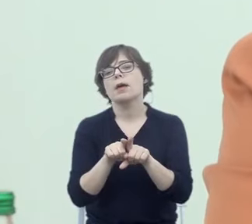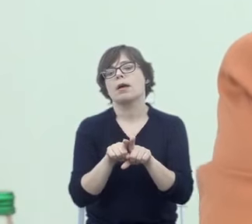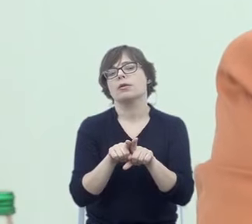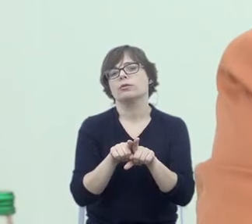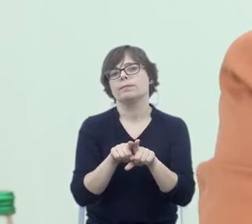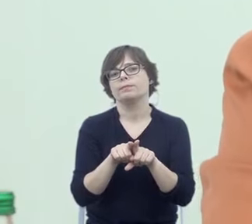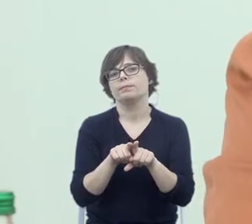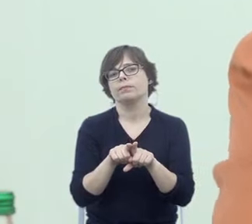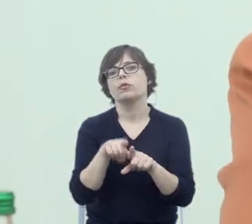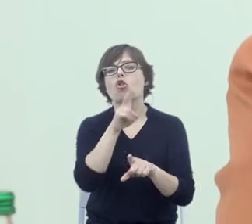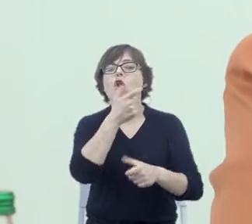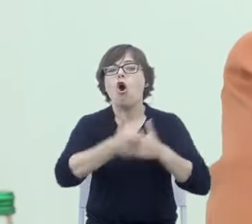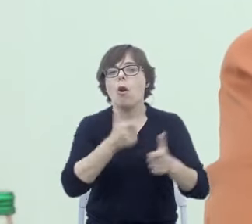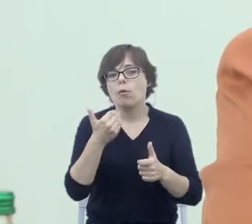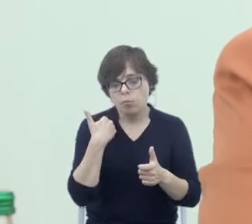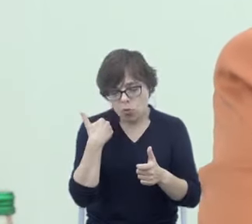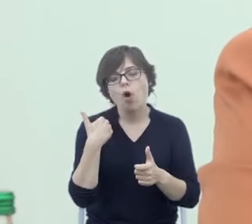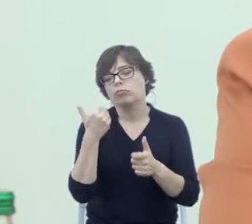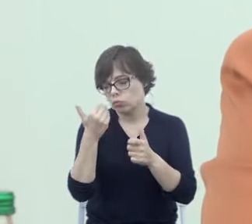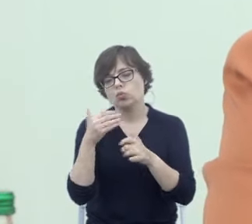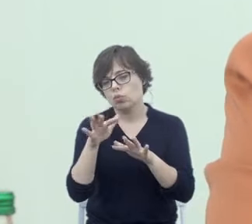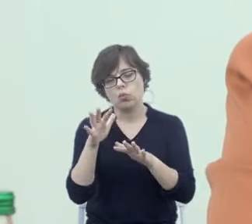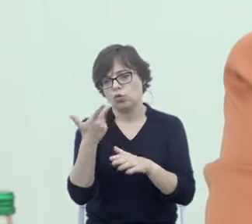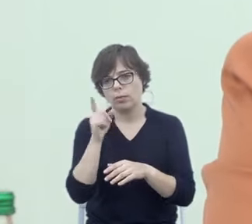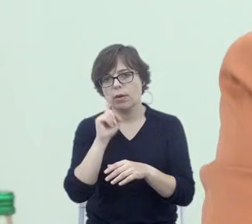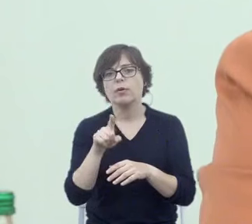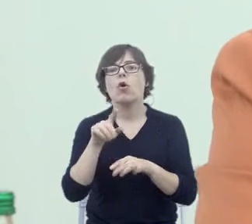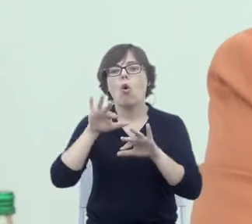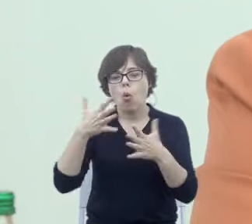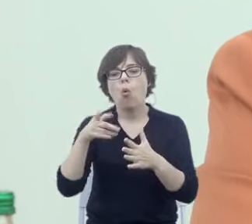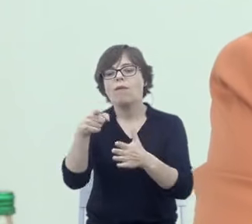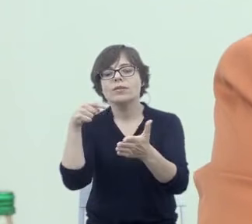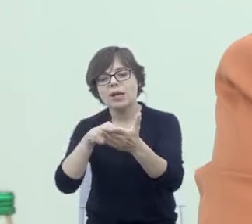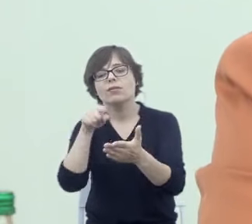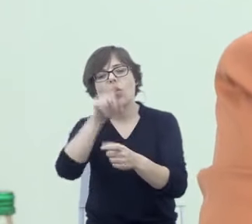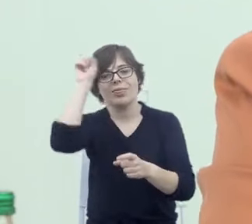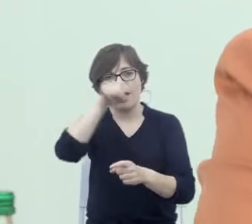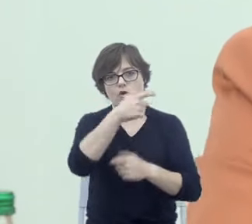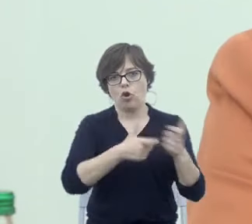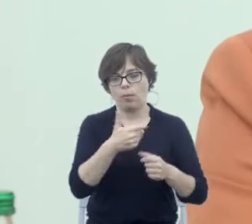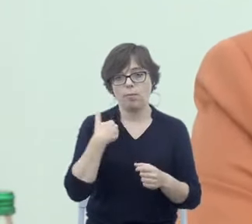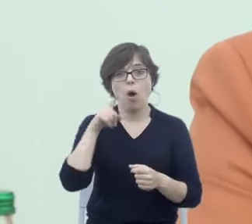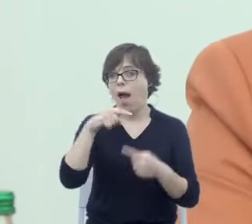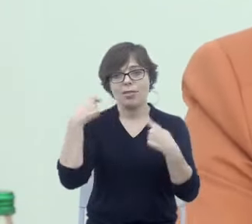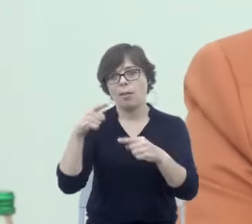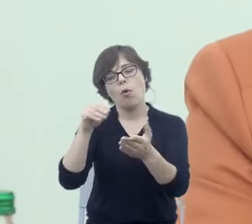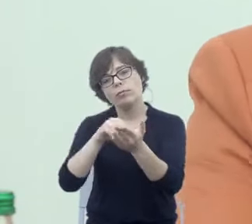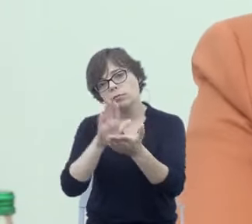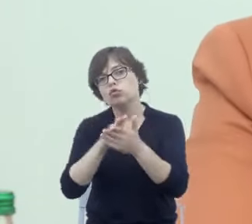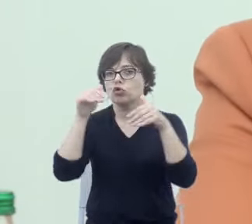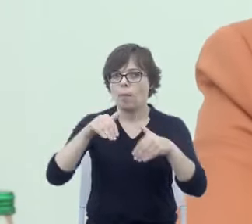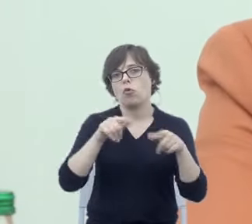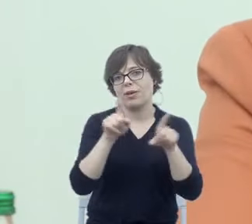stopniu nieprawdziwych sprawców, to znaczy wskazywał bezpośrednio na niemieckiego okupanta, nie wspominał o ewentualnie